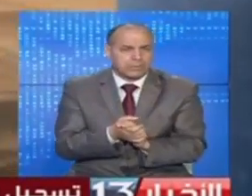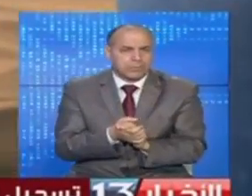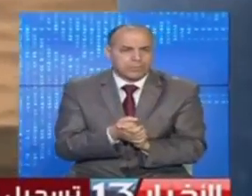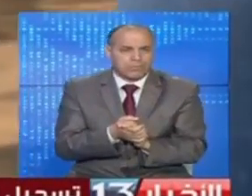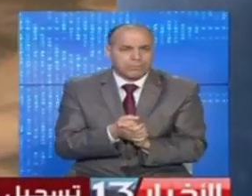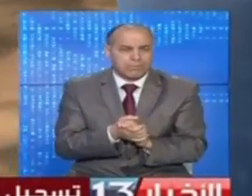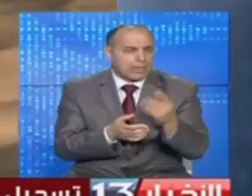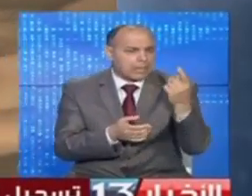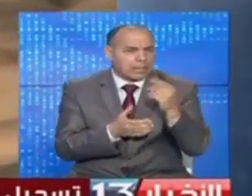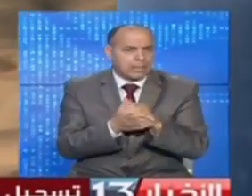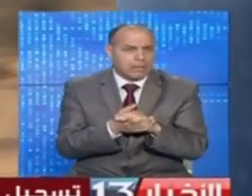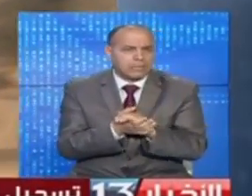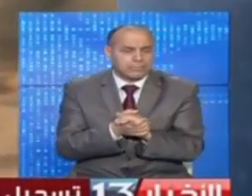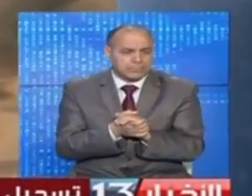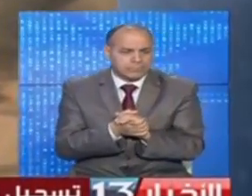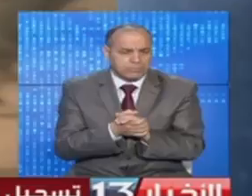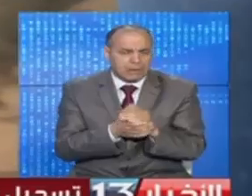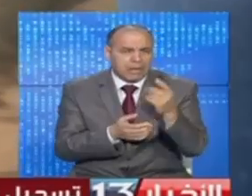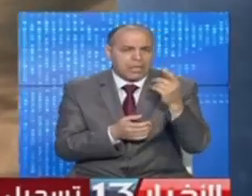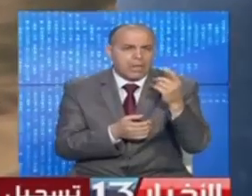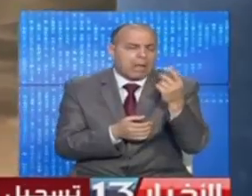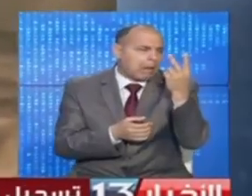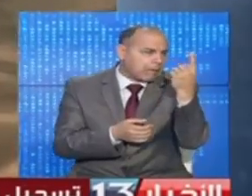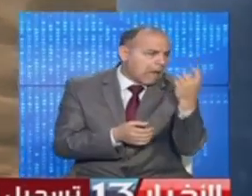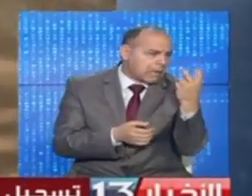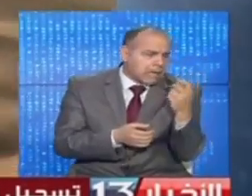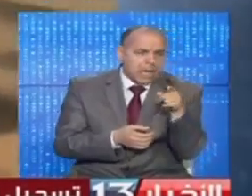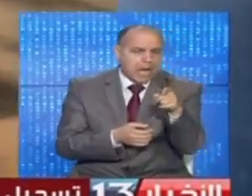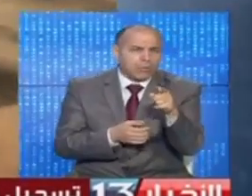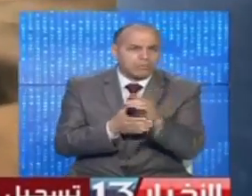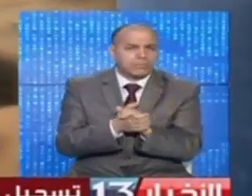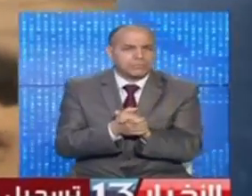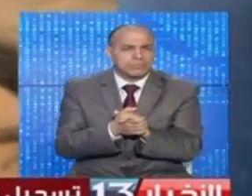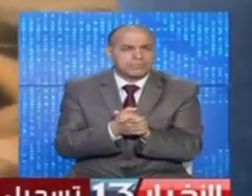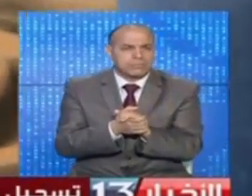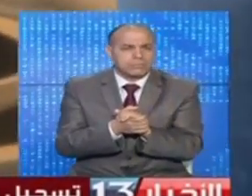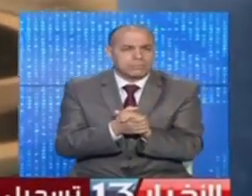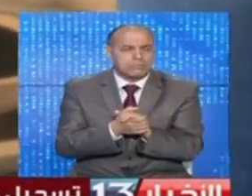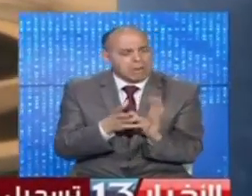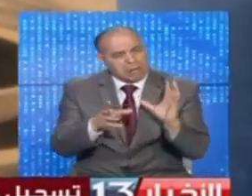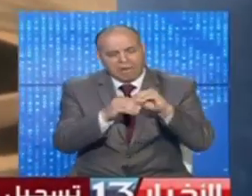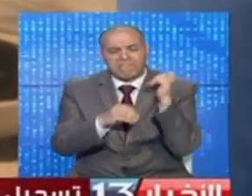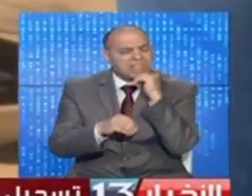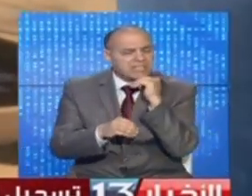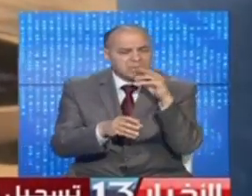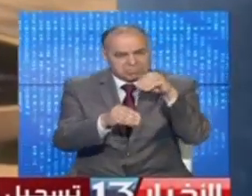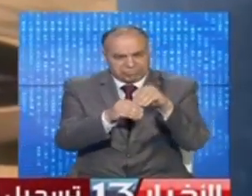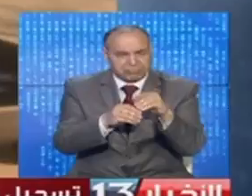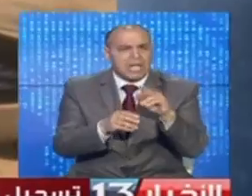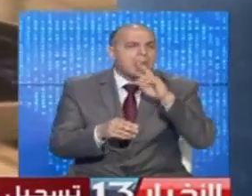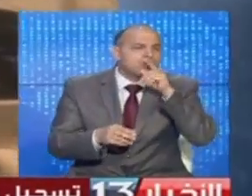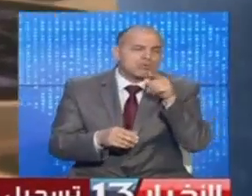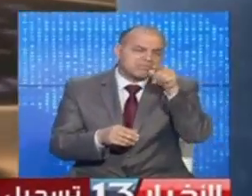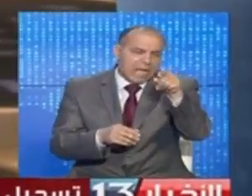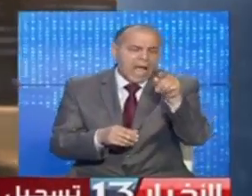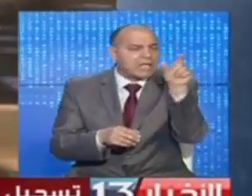معناها قعد في ظرف 24 48 ساعه تاقلمنا على السيستم سانيتير نتاعهم،